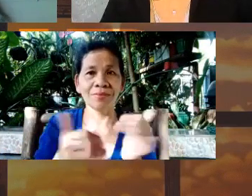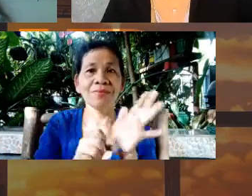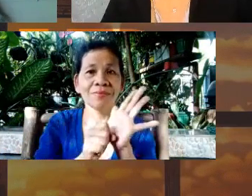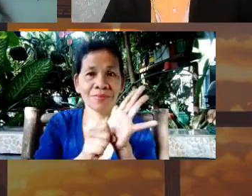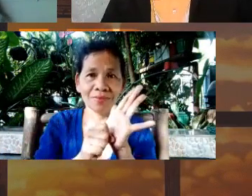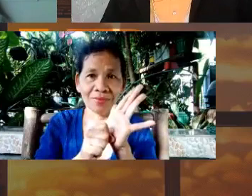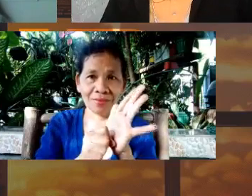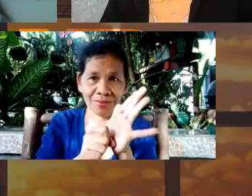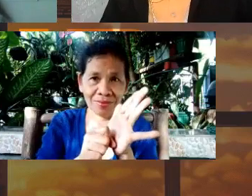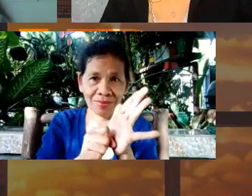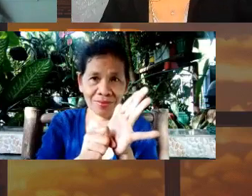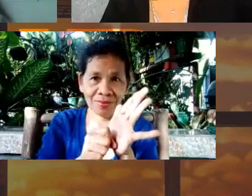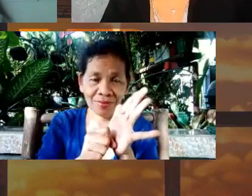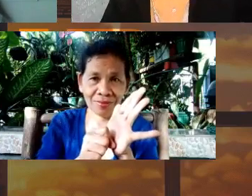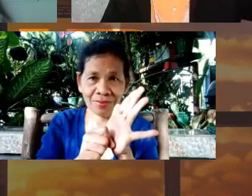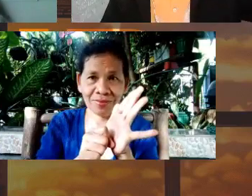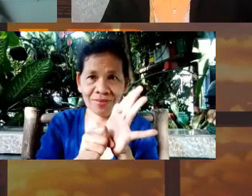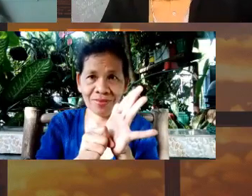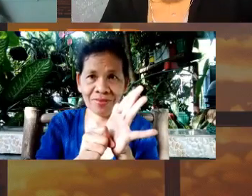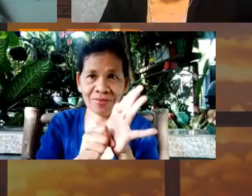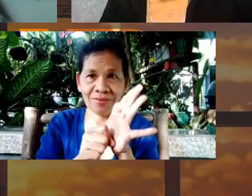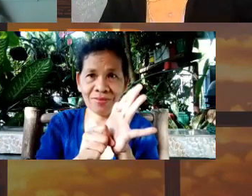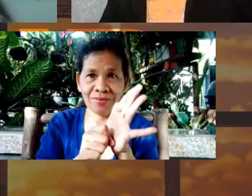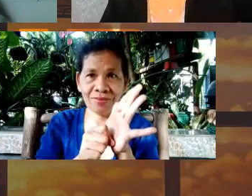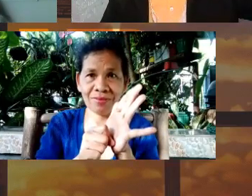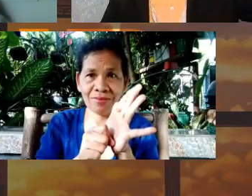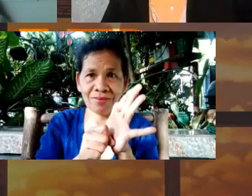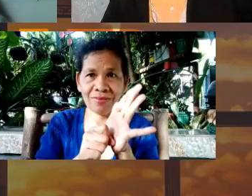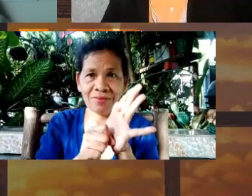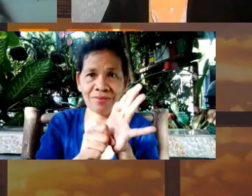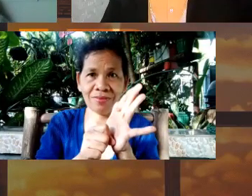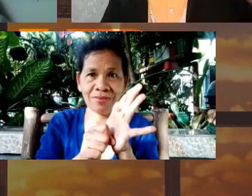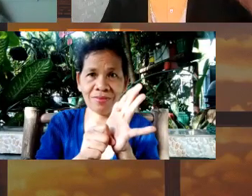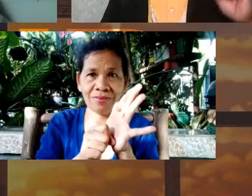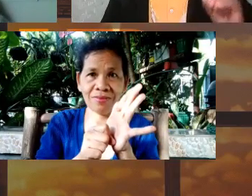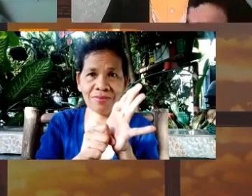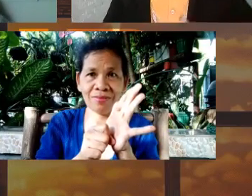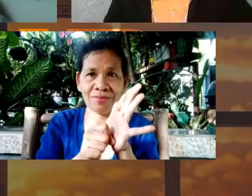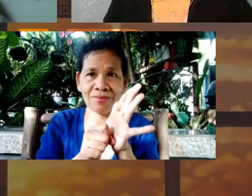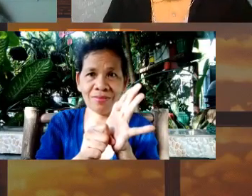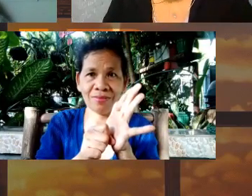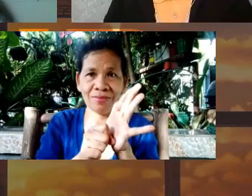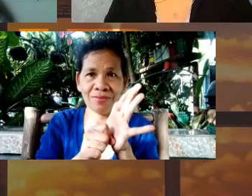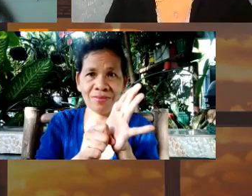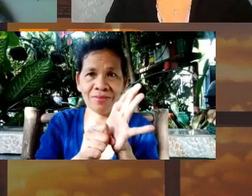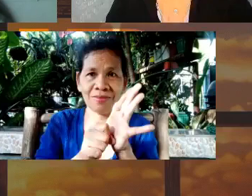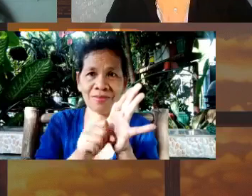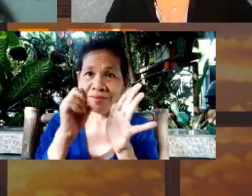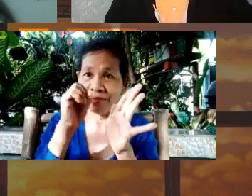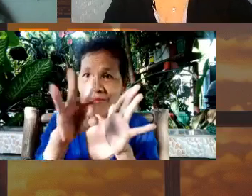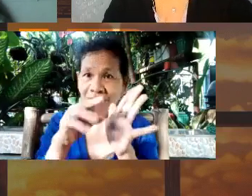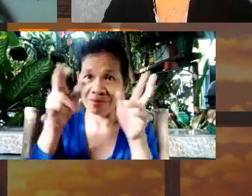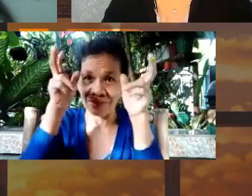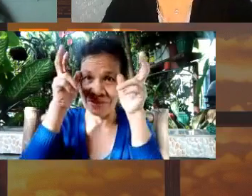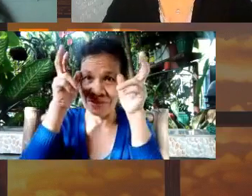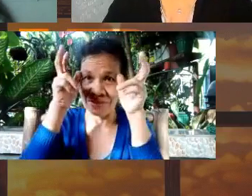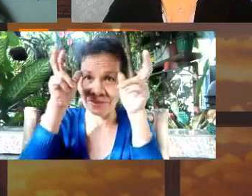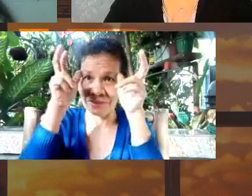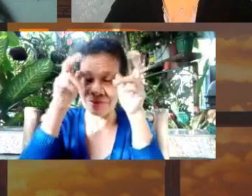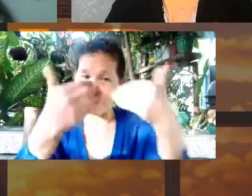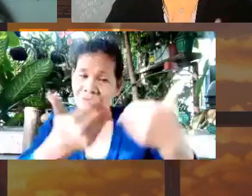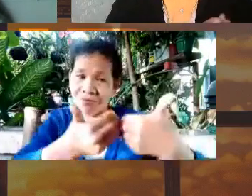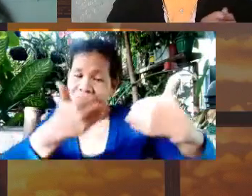sinisimulahan po nito, mga minamahal na mga kapatid ko, ay pagka si Satanas ay naihiwalay na